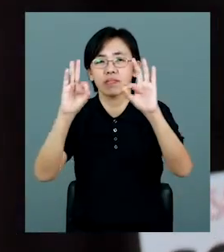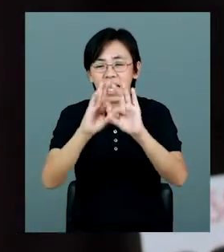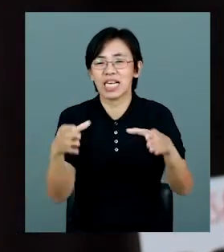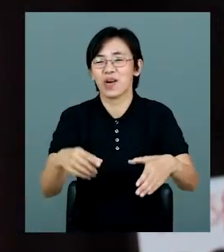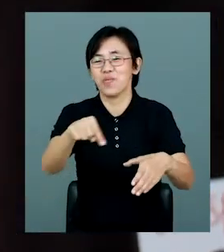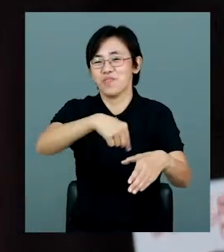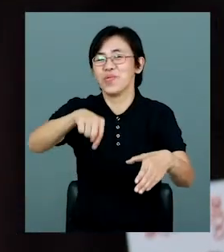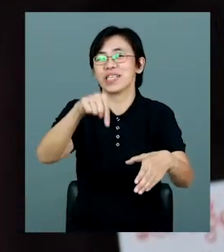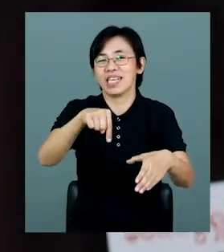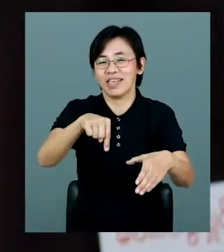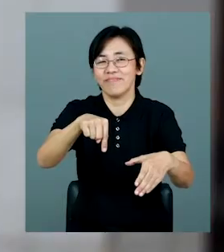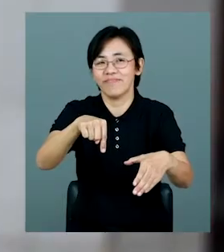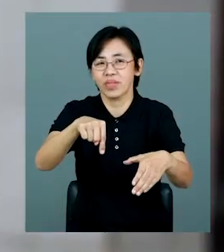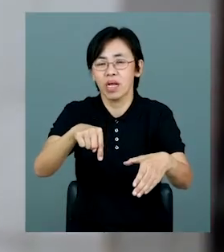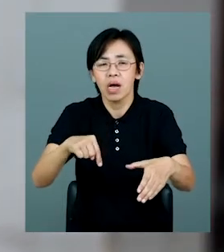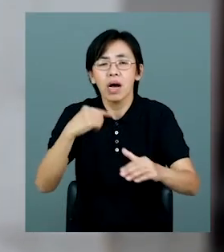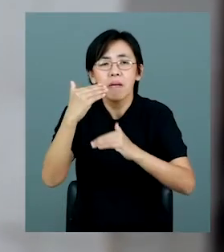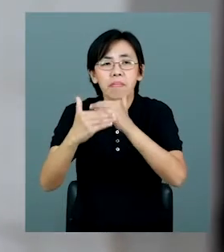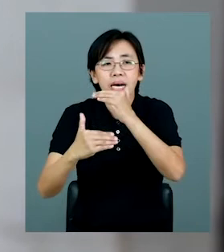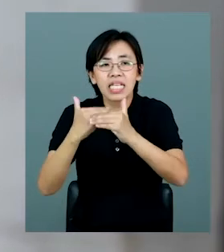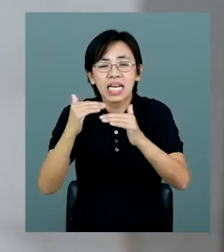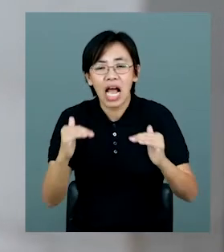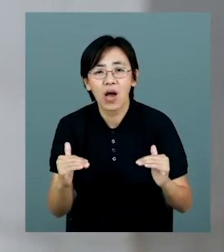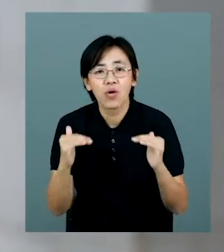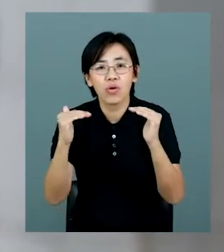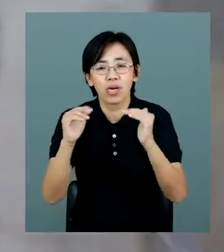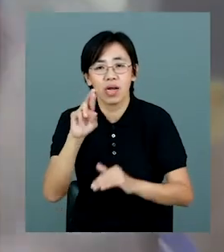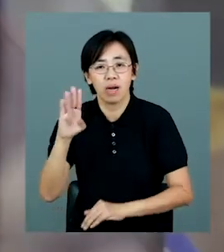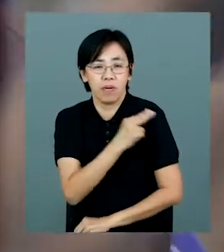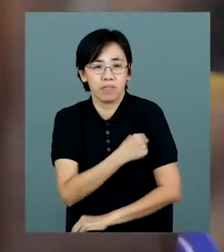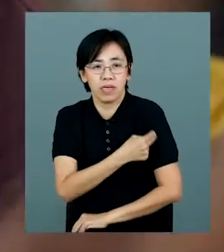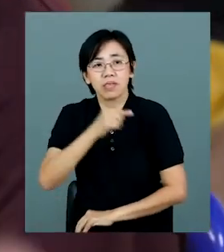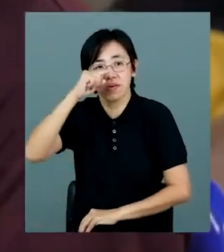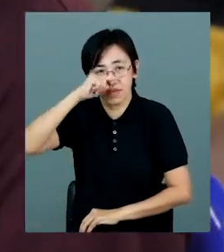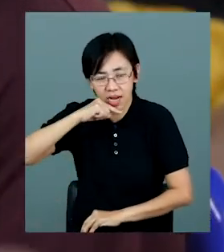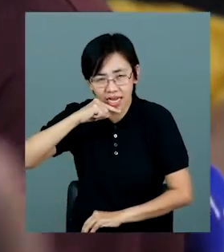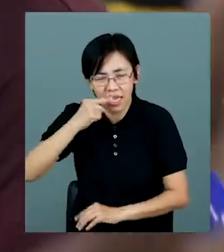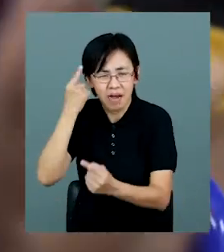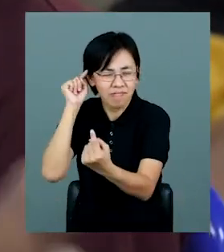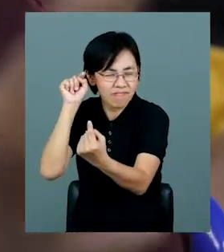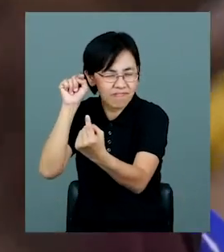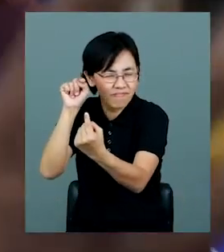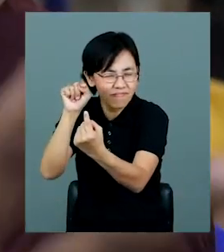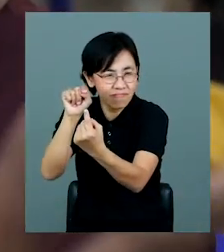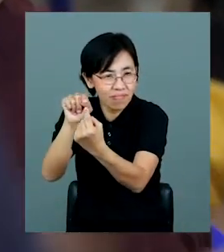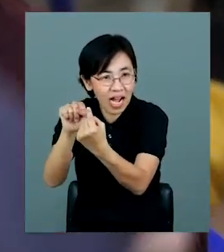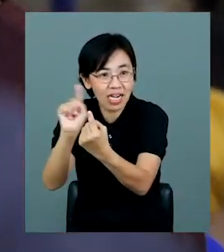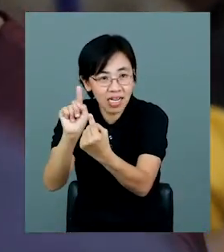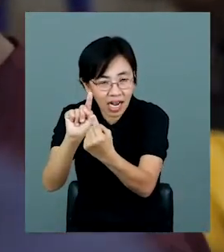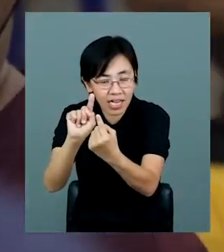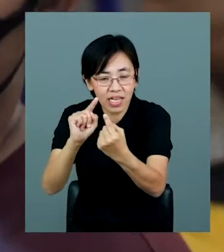ให้ความสำคัญกับคนกลุ่มนี้เพื่อยกระดับระบบสาธารณสุขของเมืองไทยนะครับซึ่งปลายทางสูงสุด